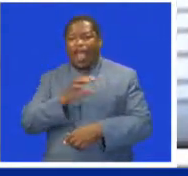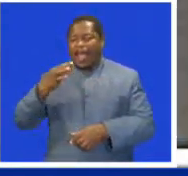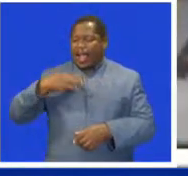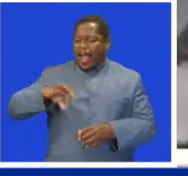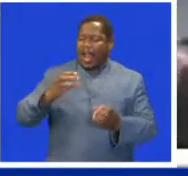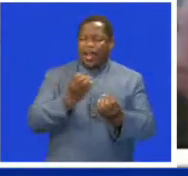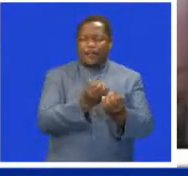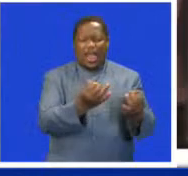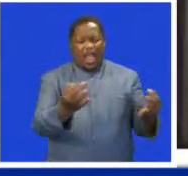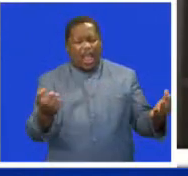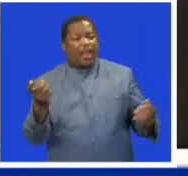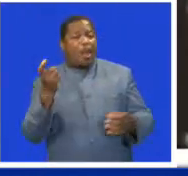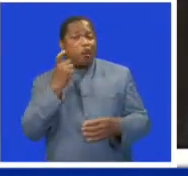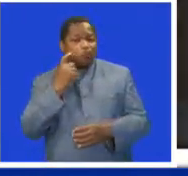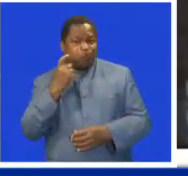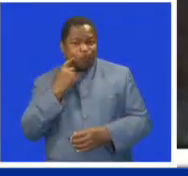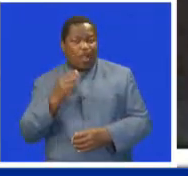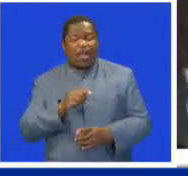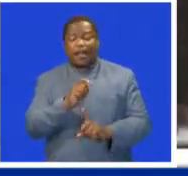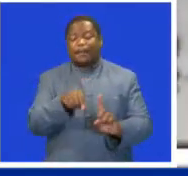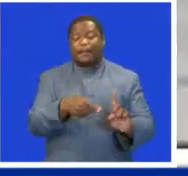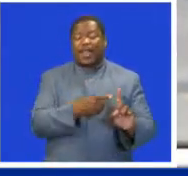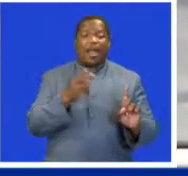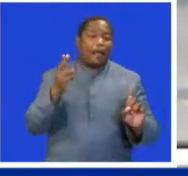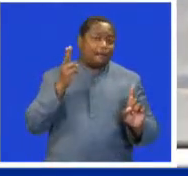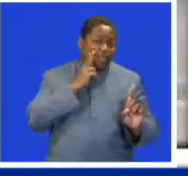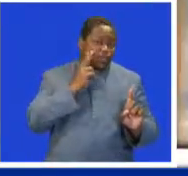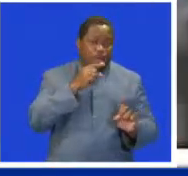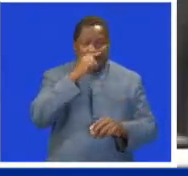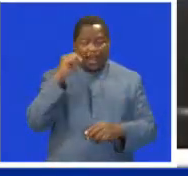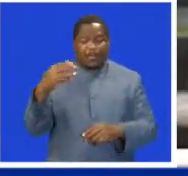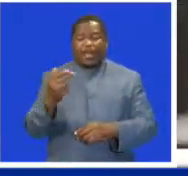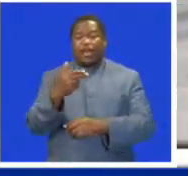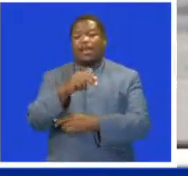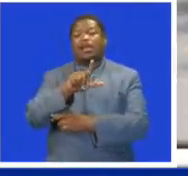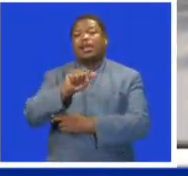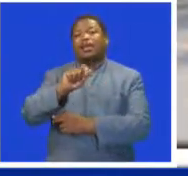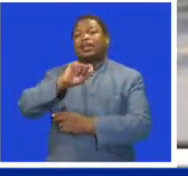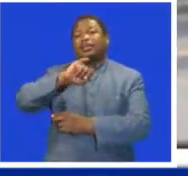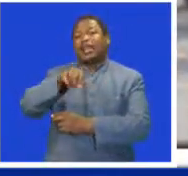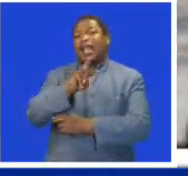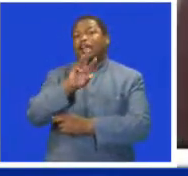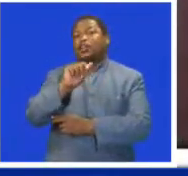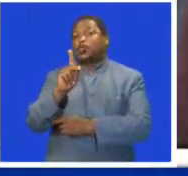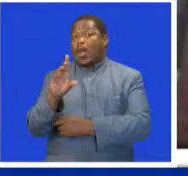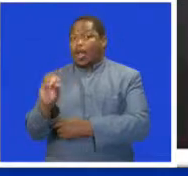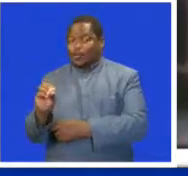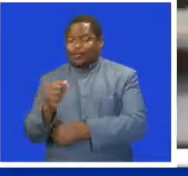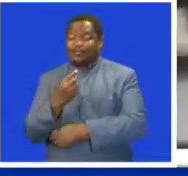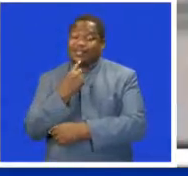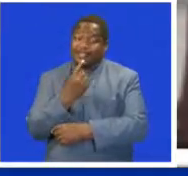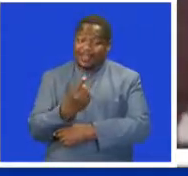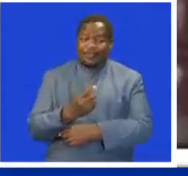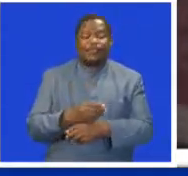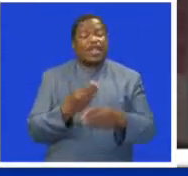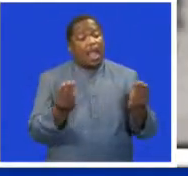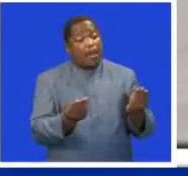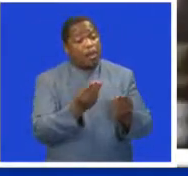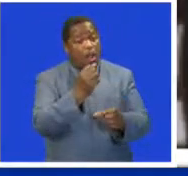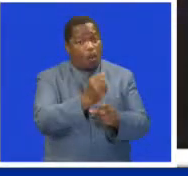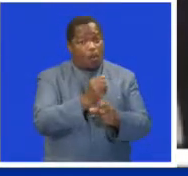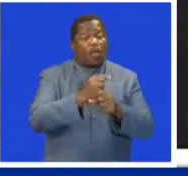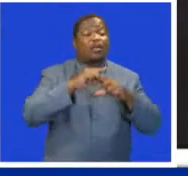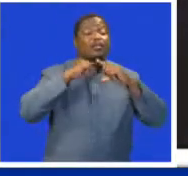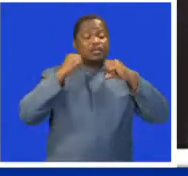te COVID-19 emasonfeni uthi bafundisi bangadlala indzima lenkulu yekusiteni batali kuthi bakhulise